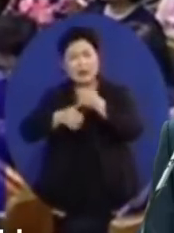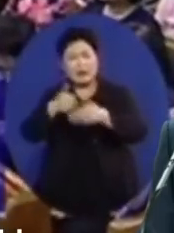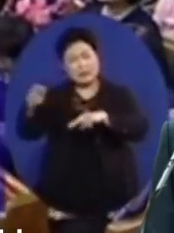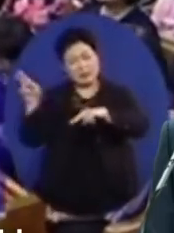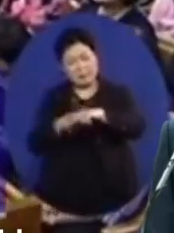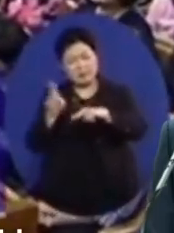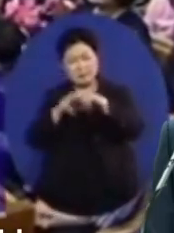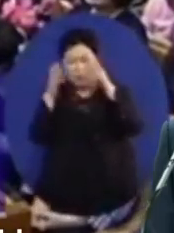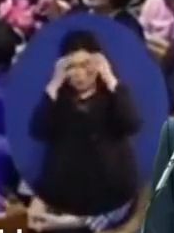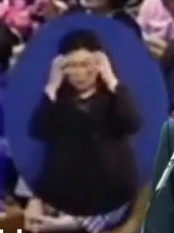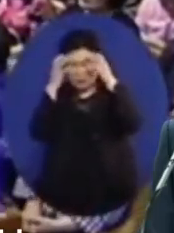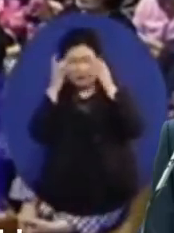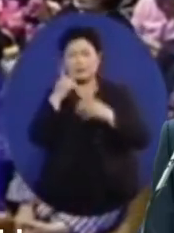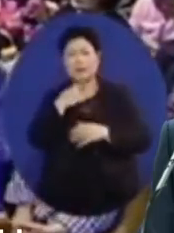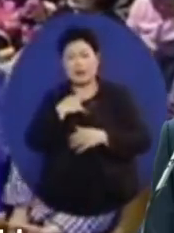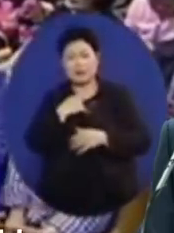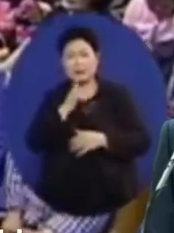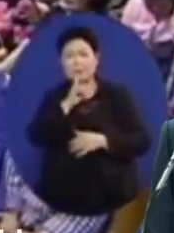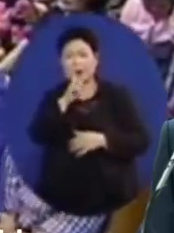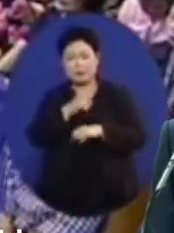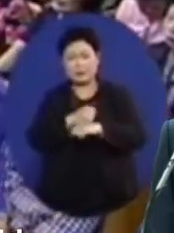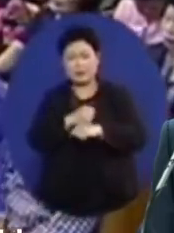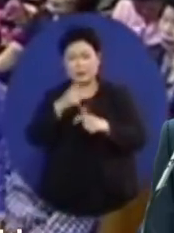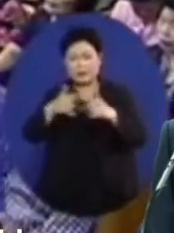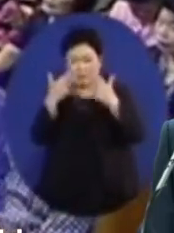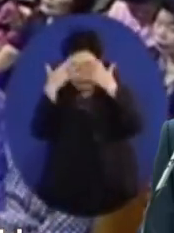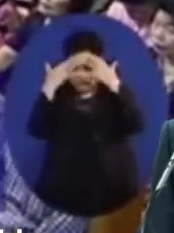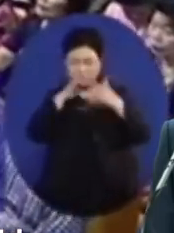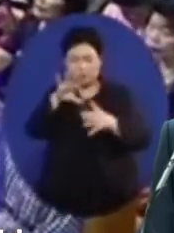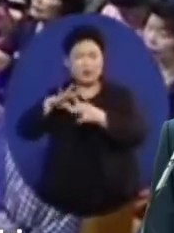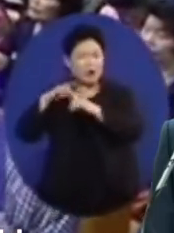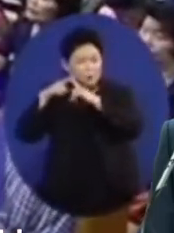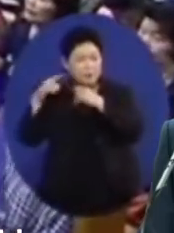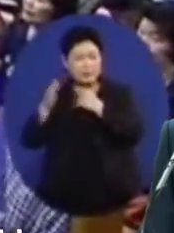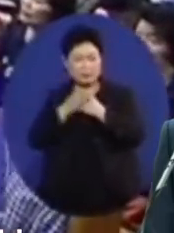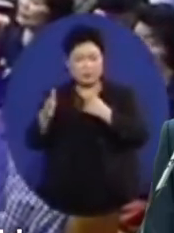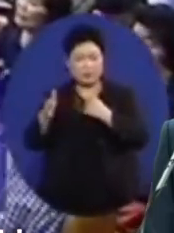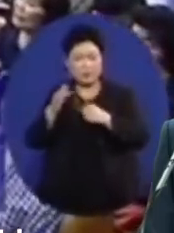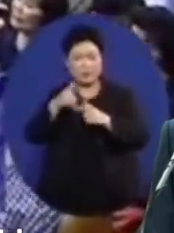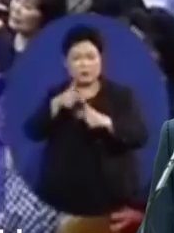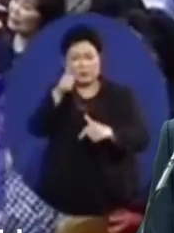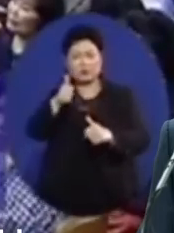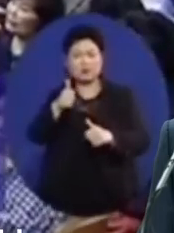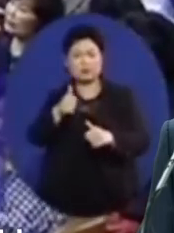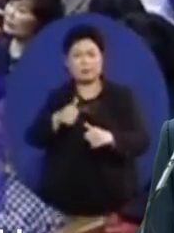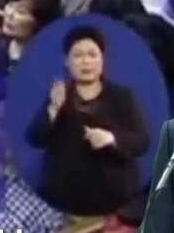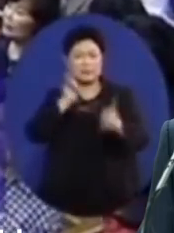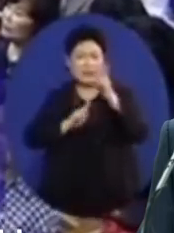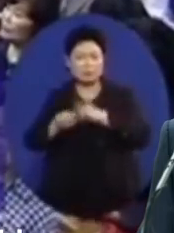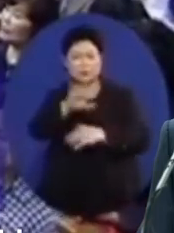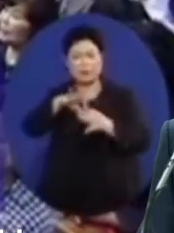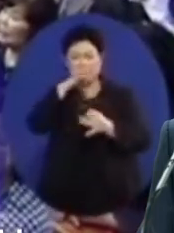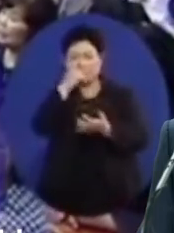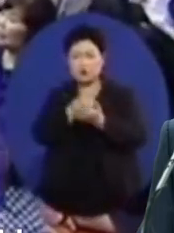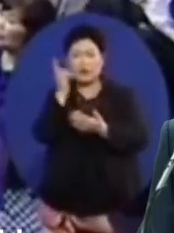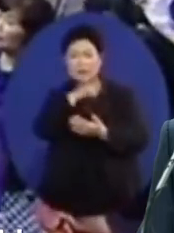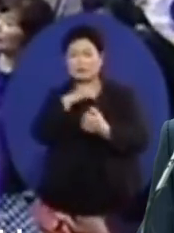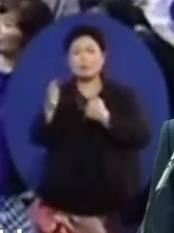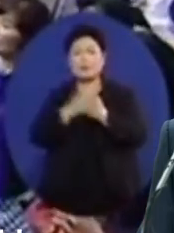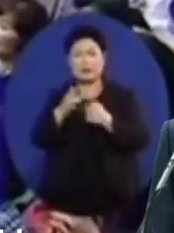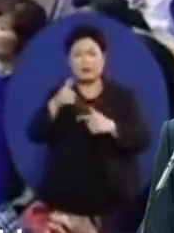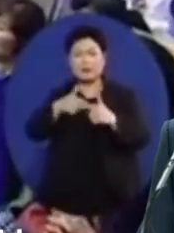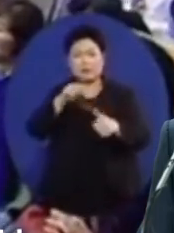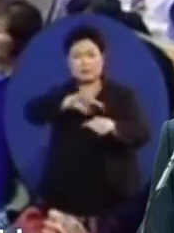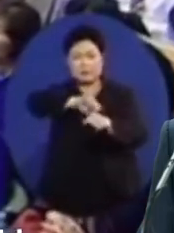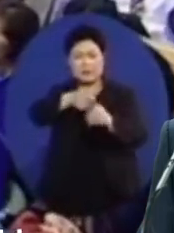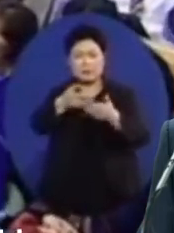하나님께 맞으며 고난을 당한다 하였노라. 그가 찔림은 우리의 허물 때문이요 그가 상함은 우리의 죄악 때문이라.